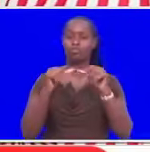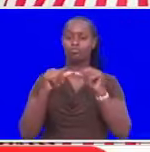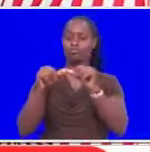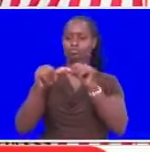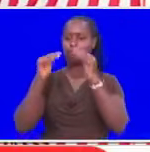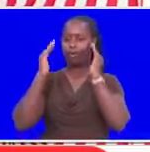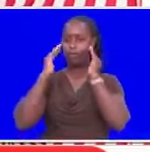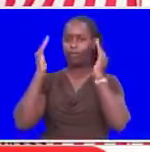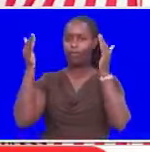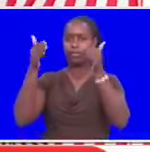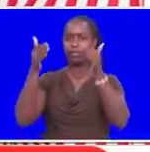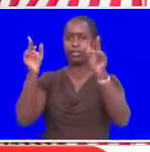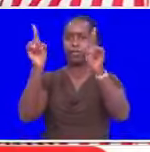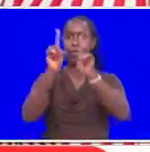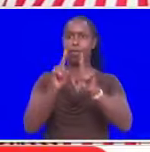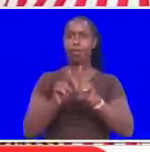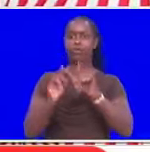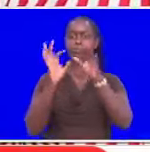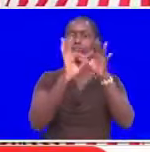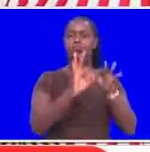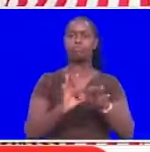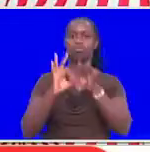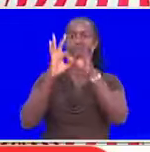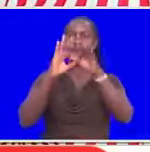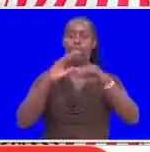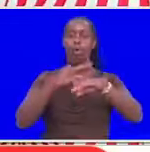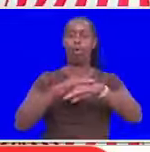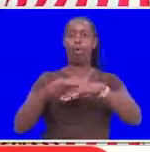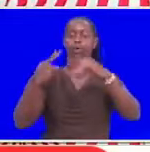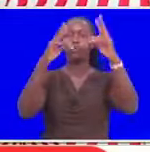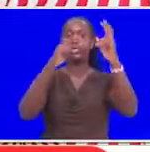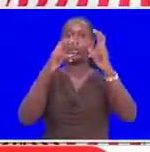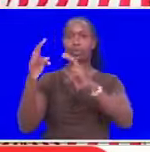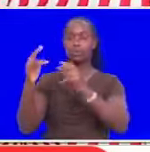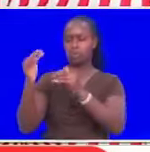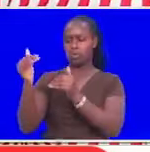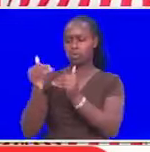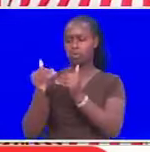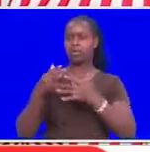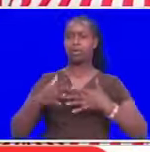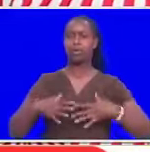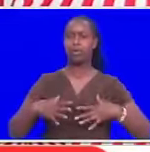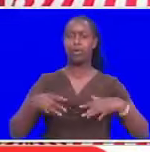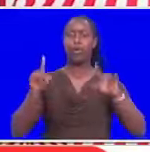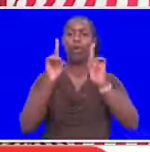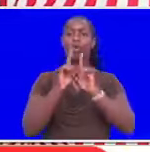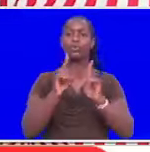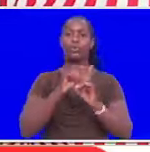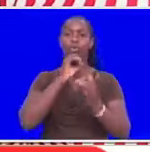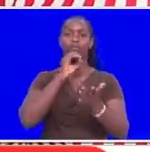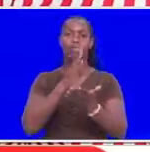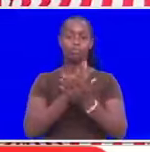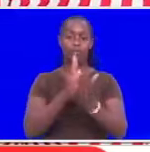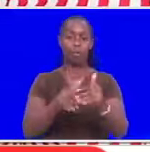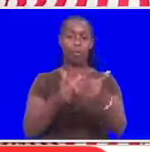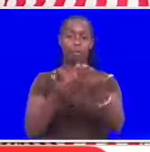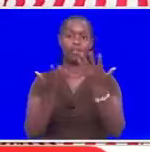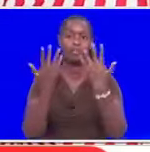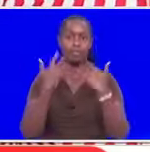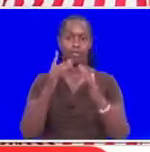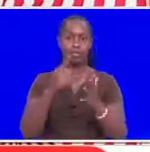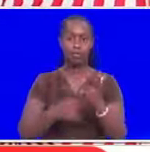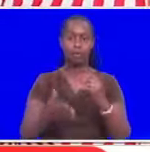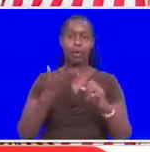focused and united on issues close to the people, and we give assurance of our commitment to